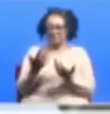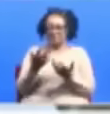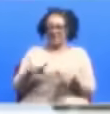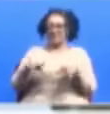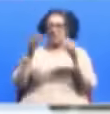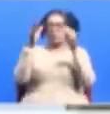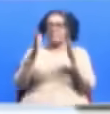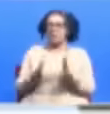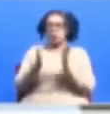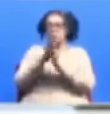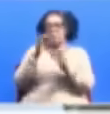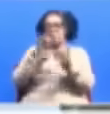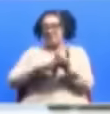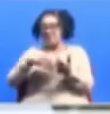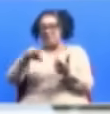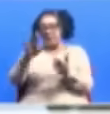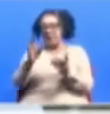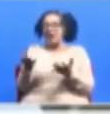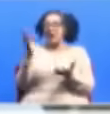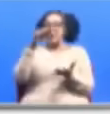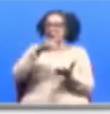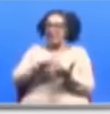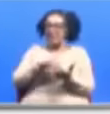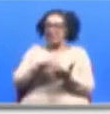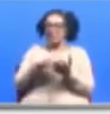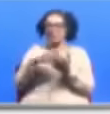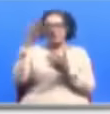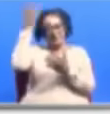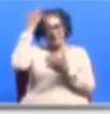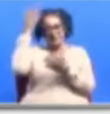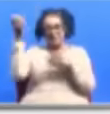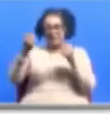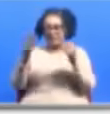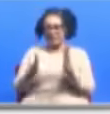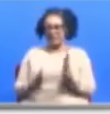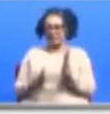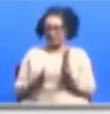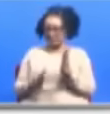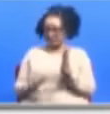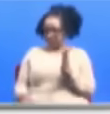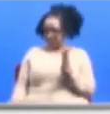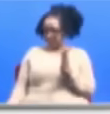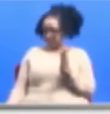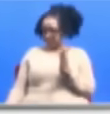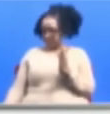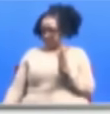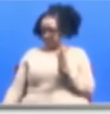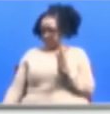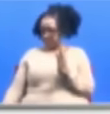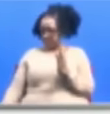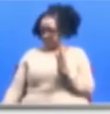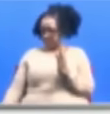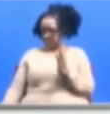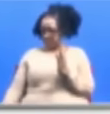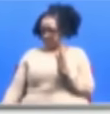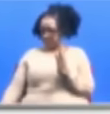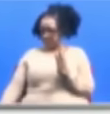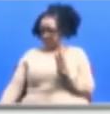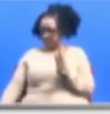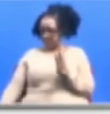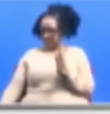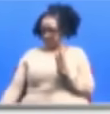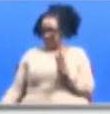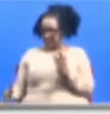In another incident, he was a getaway taxi driver. Sasa tumefahamu na kupokea ushahidi fulani kuwa John